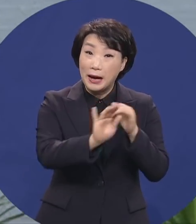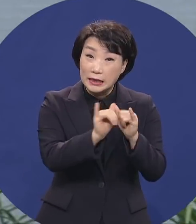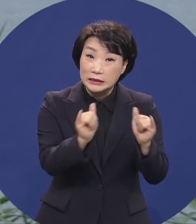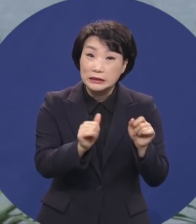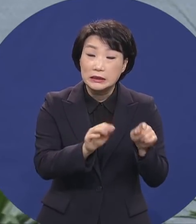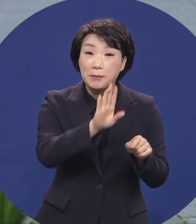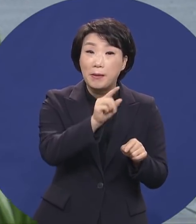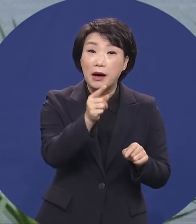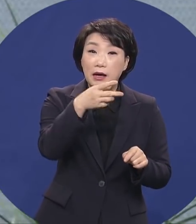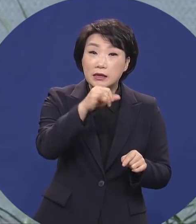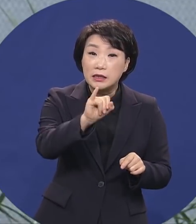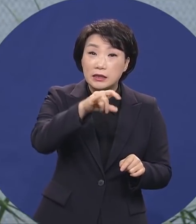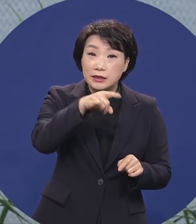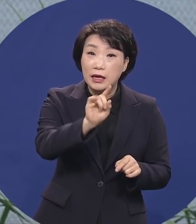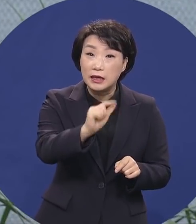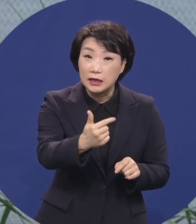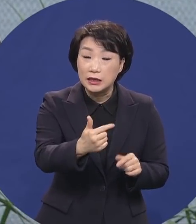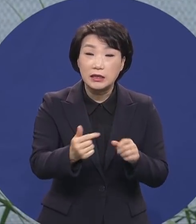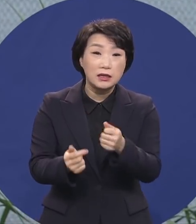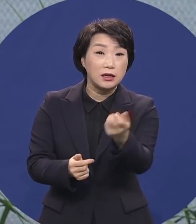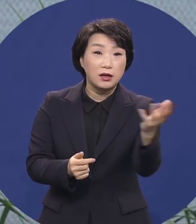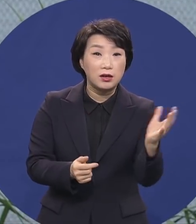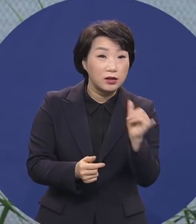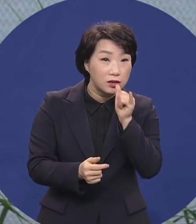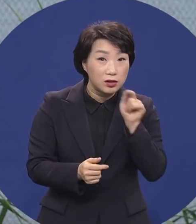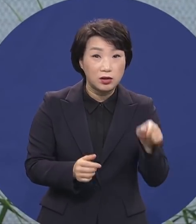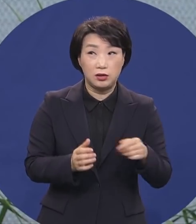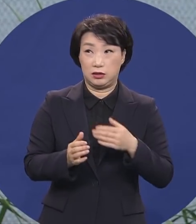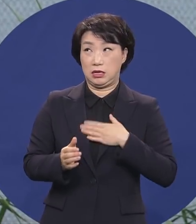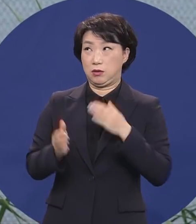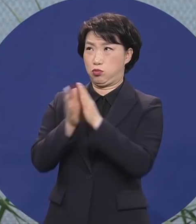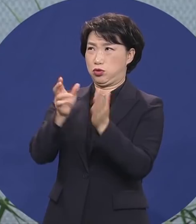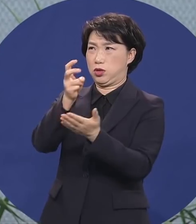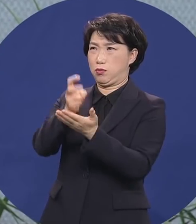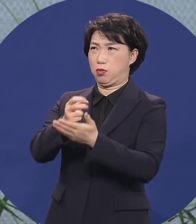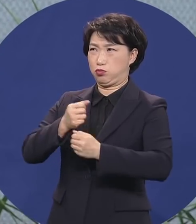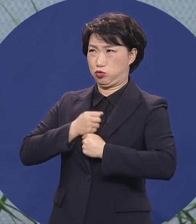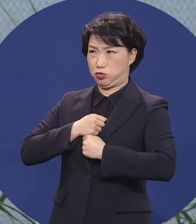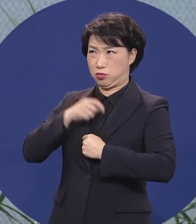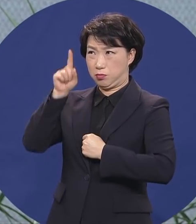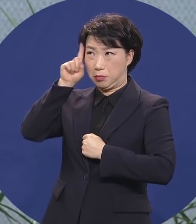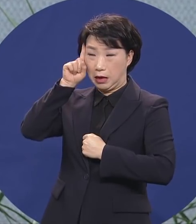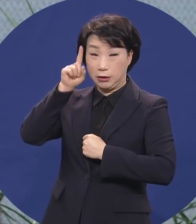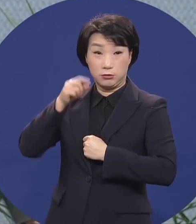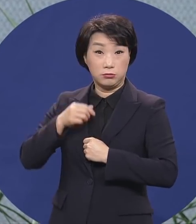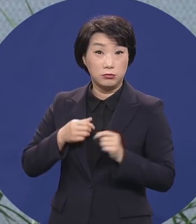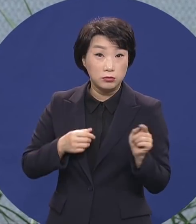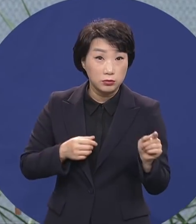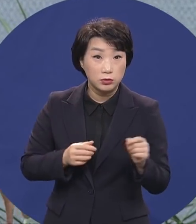바리새인들이 나는 율법을 다 지켰습니다.